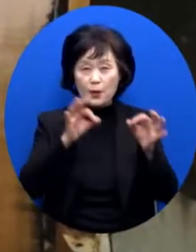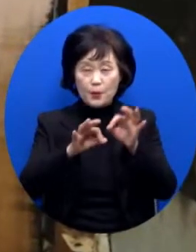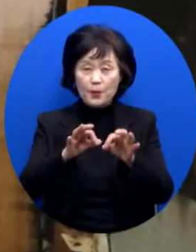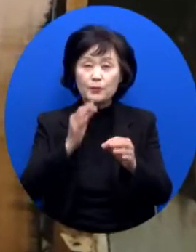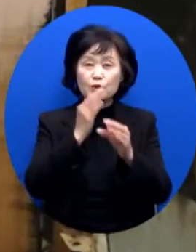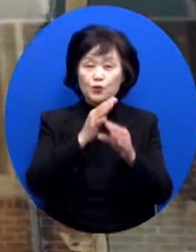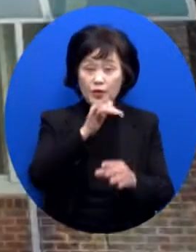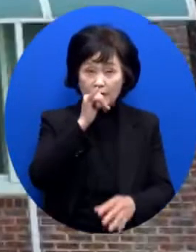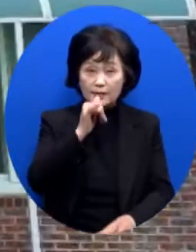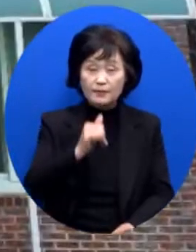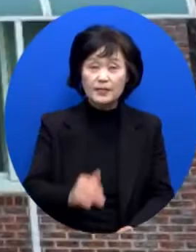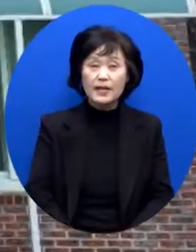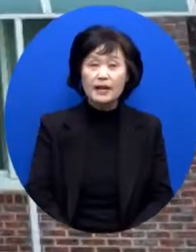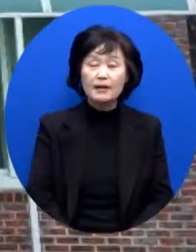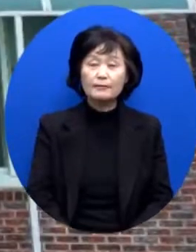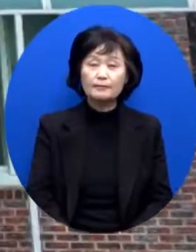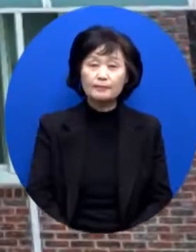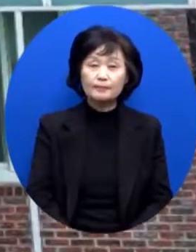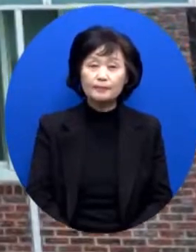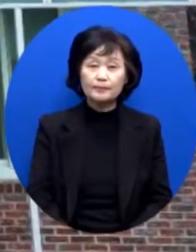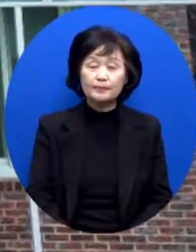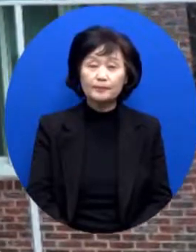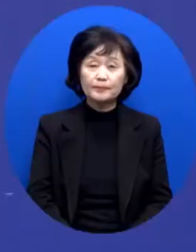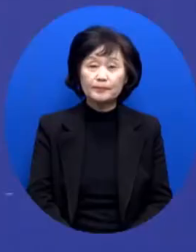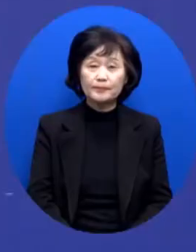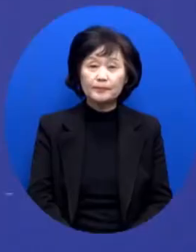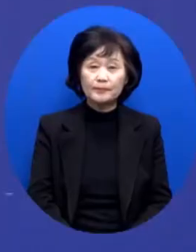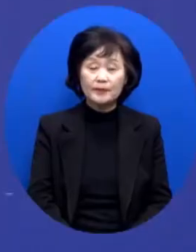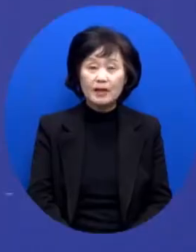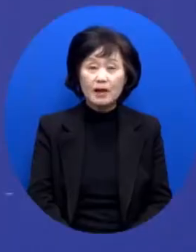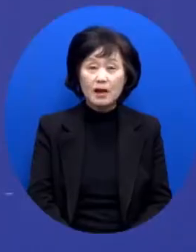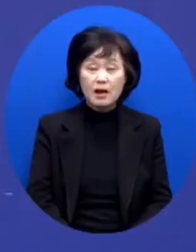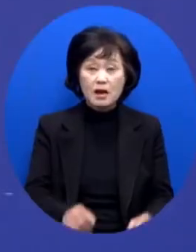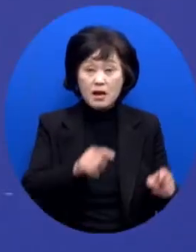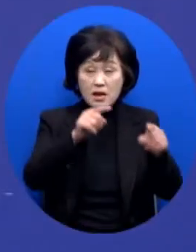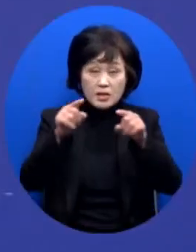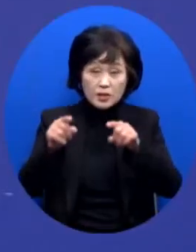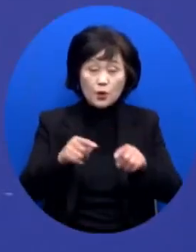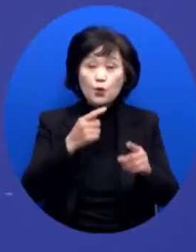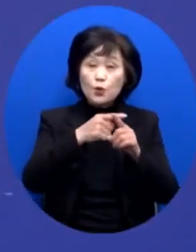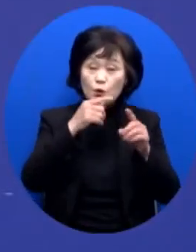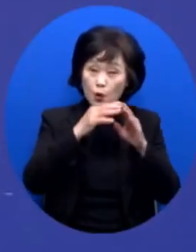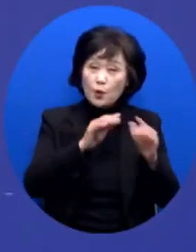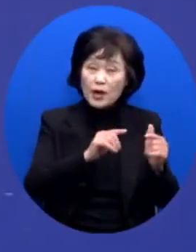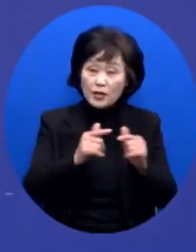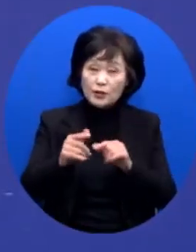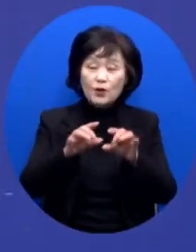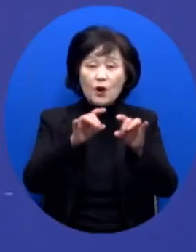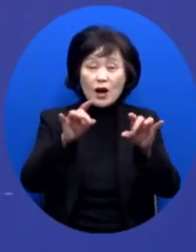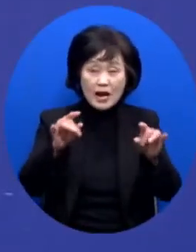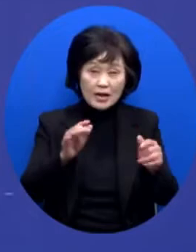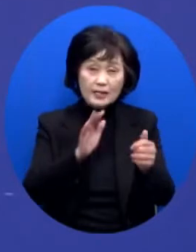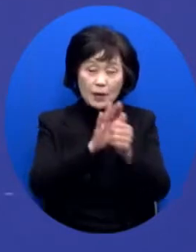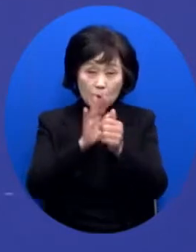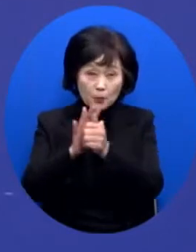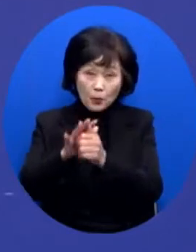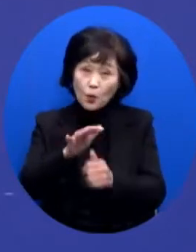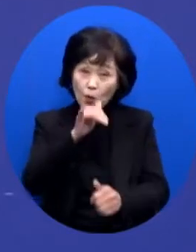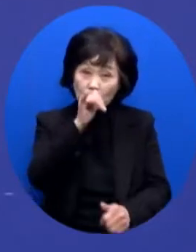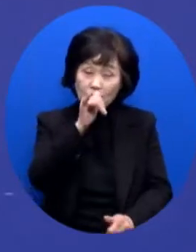2개의 지방 배가 동참했습니다 4 전거 교회들도 저마다의 방법으로 정성을 보 되고